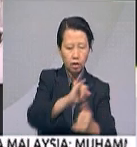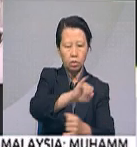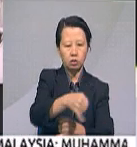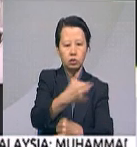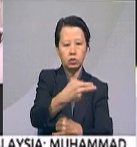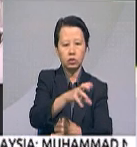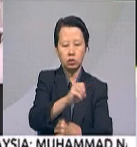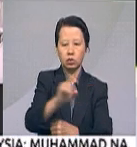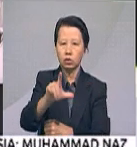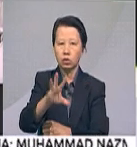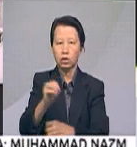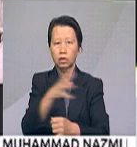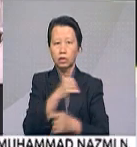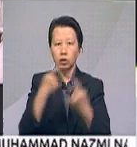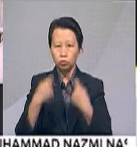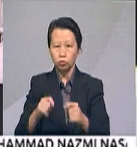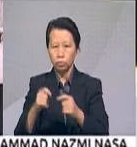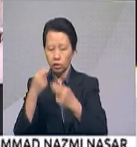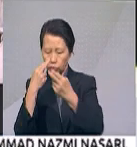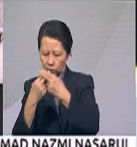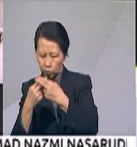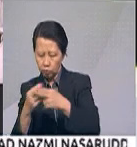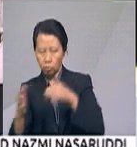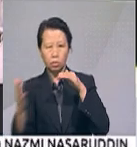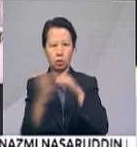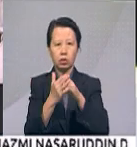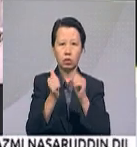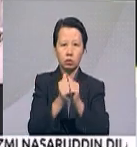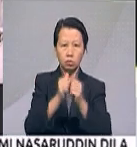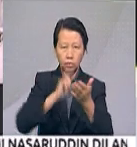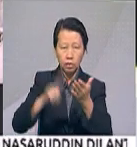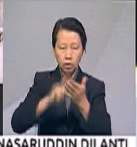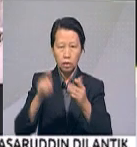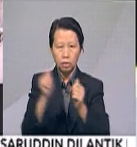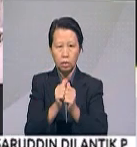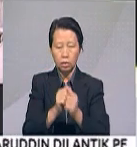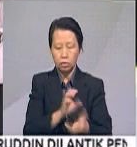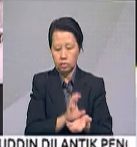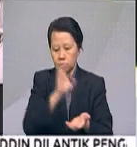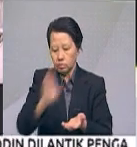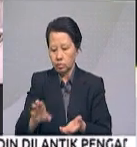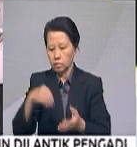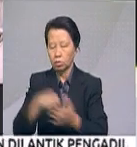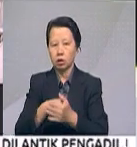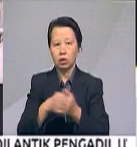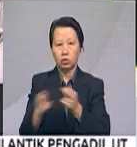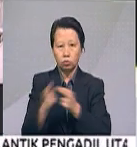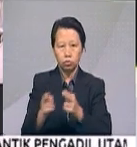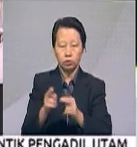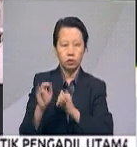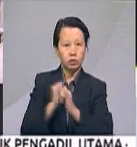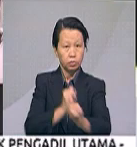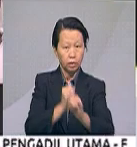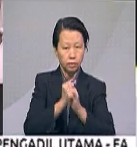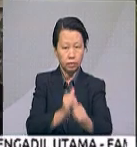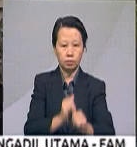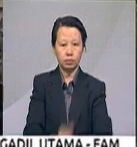Saudi menghalang pihak 1MDB memeriksa aset yang kononnya disuntik dalam satu usaha sama.